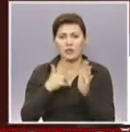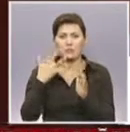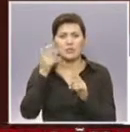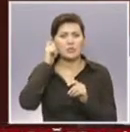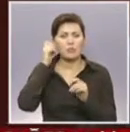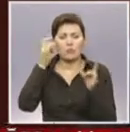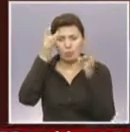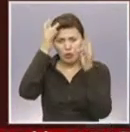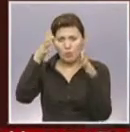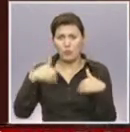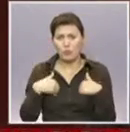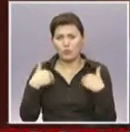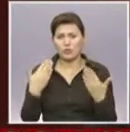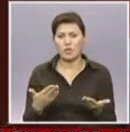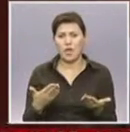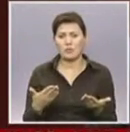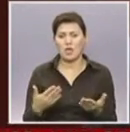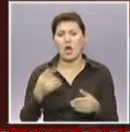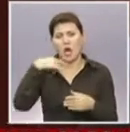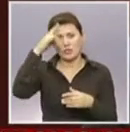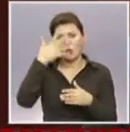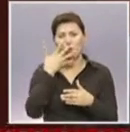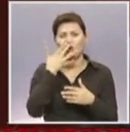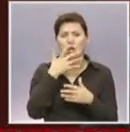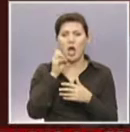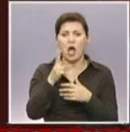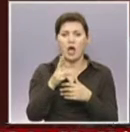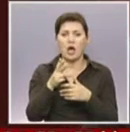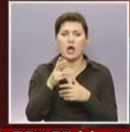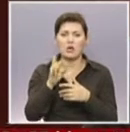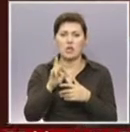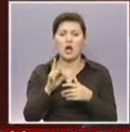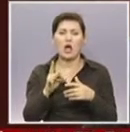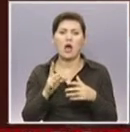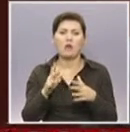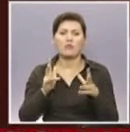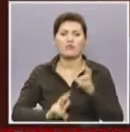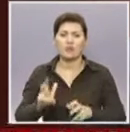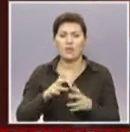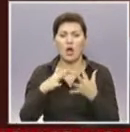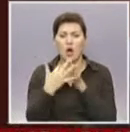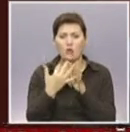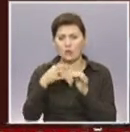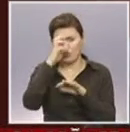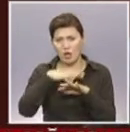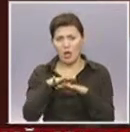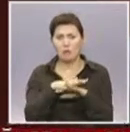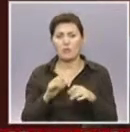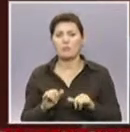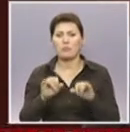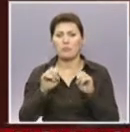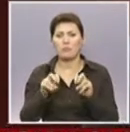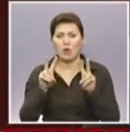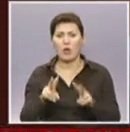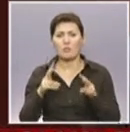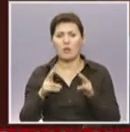жылдық мерейтойымен құттықтаймын. Қазақ ұлттық аграрлық университеті еліміздегі ауыл шаруашылығы өндірісіне арнап